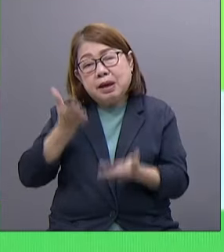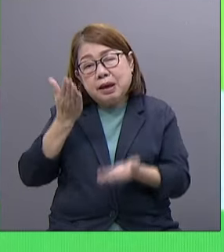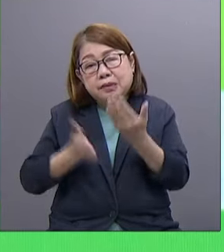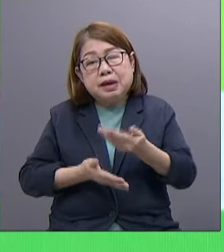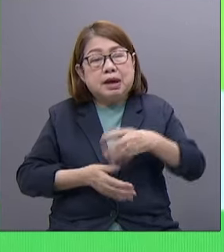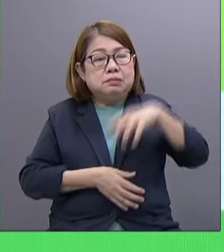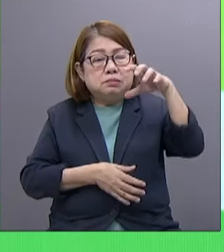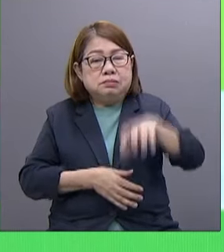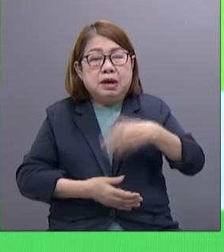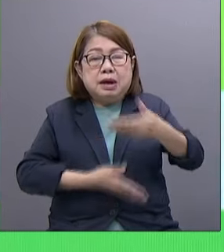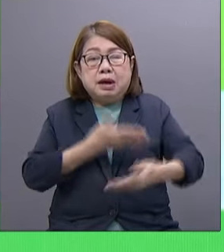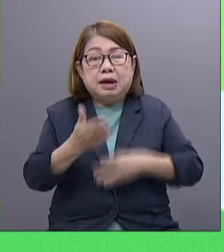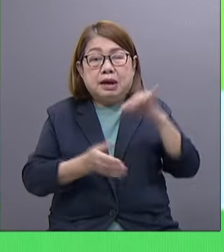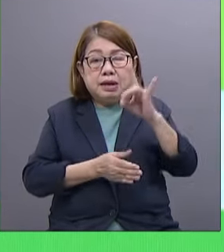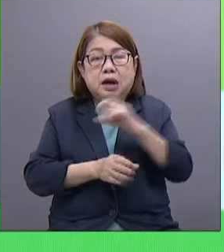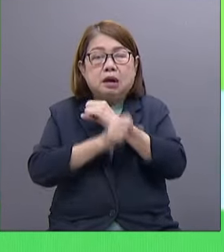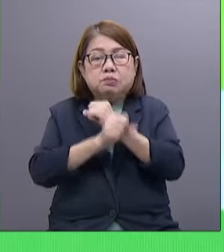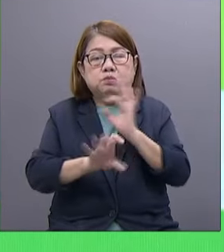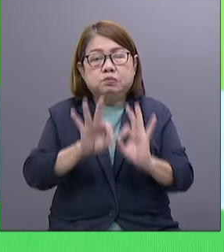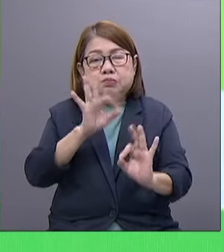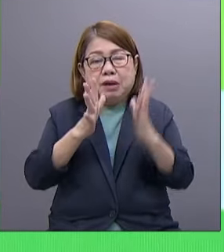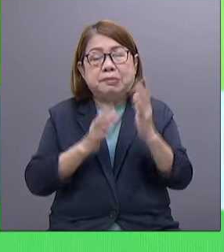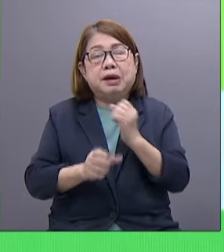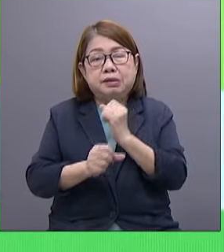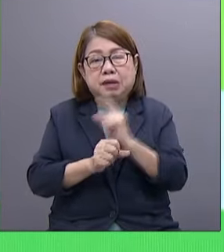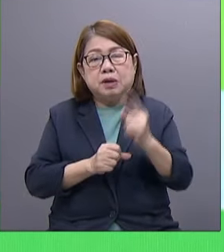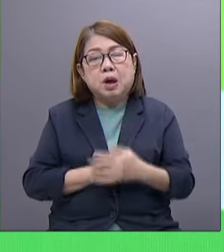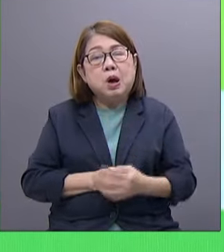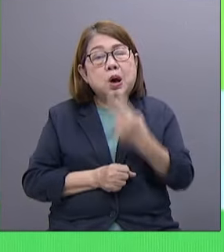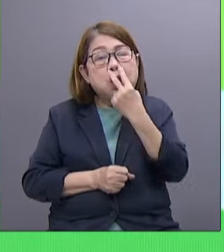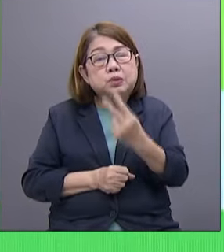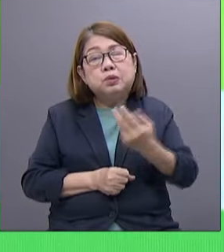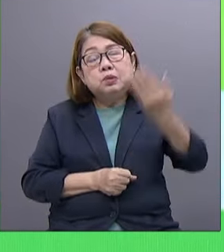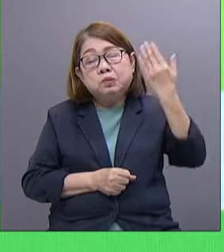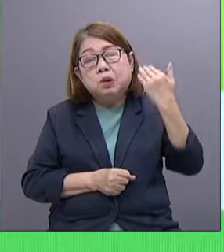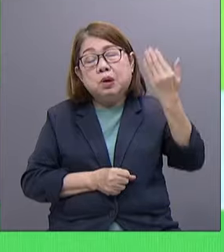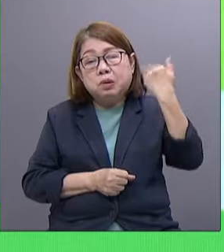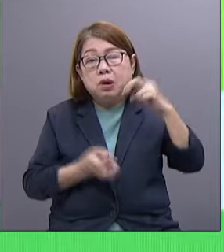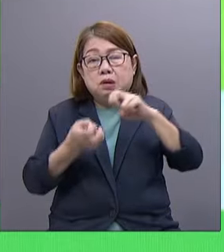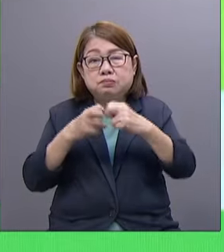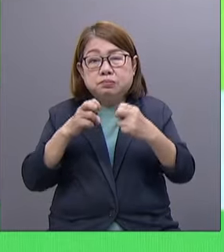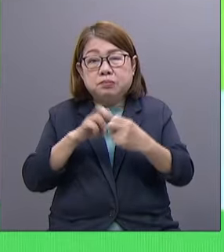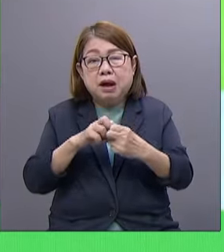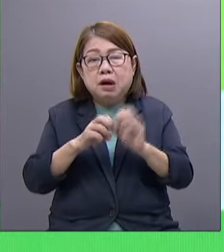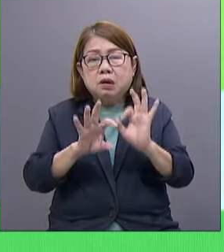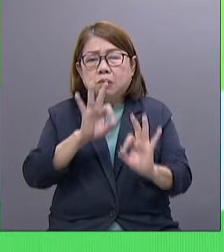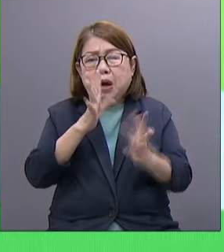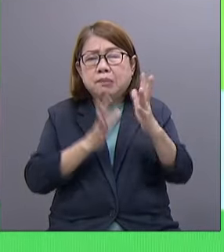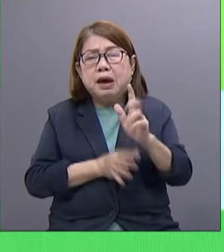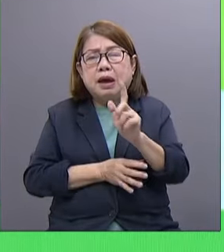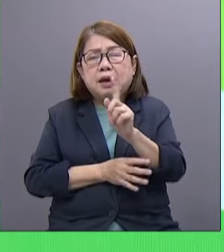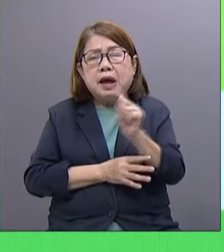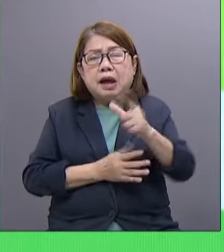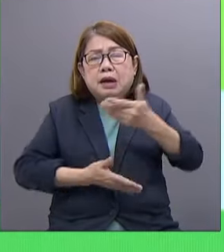ให้คุ้มครองเรื่องสวัสดิภาพของสัตว์ด้วยนะคะถ้าย้อนกลับไปเหตุการณ์น่าสลดใจกับเหตุการณ์ไฟไหม้พื้นที่ตลาดนัด